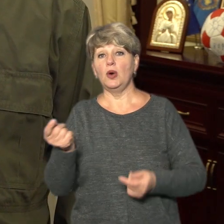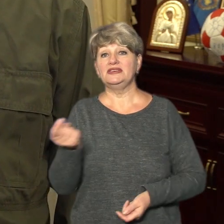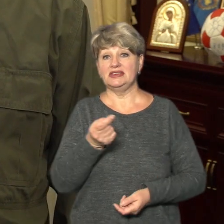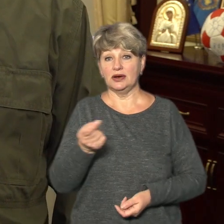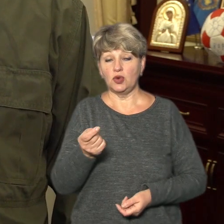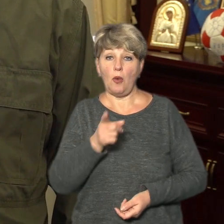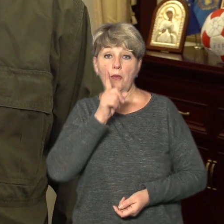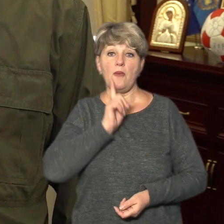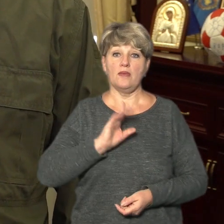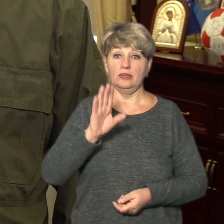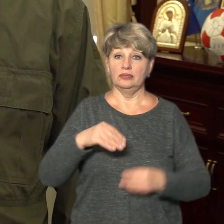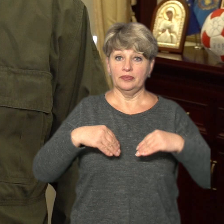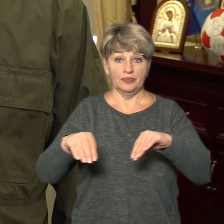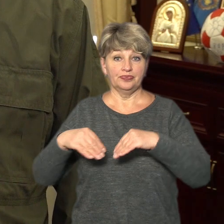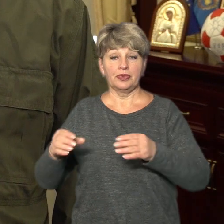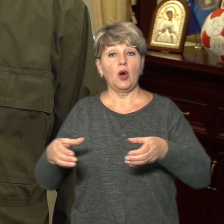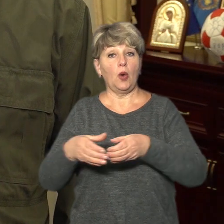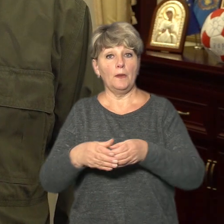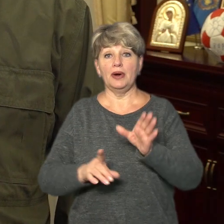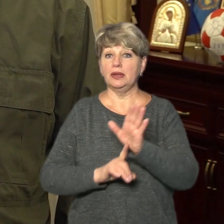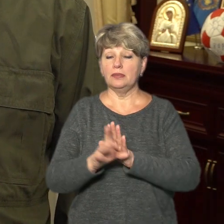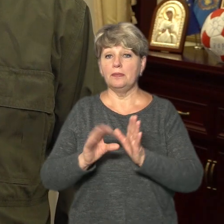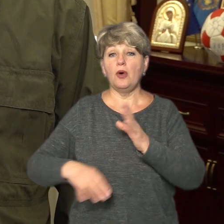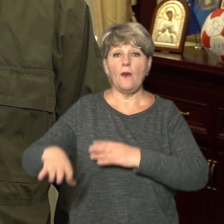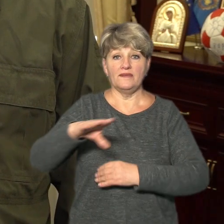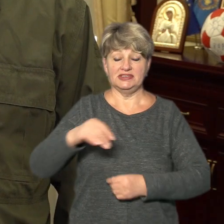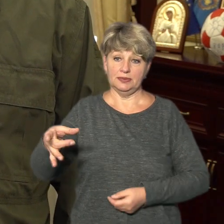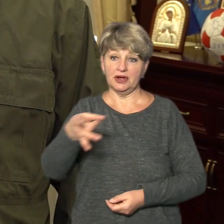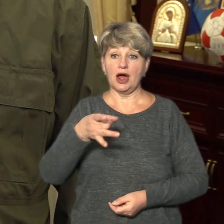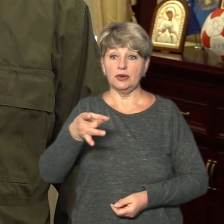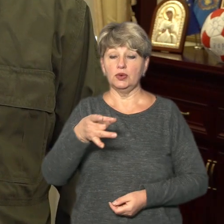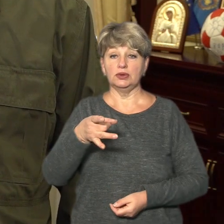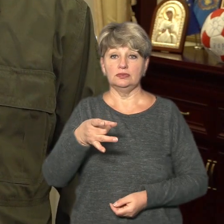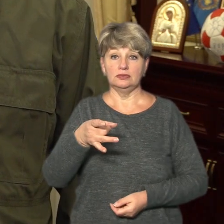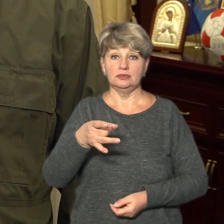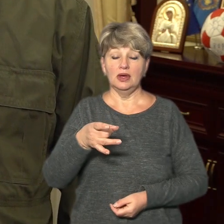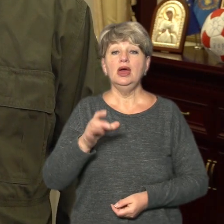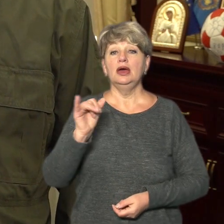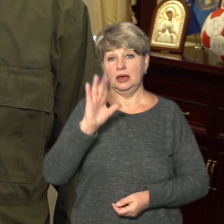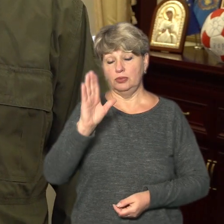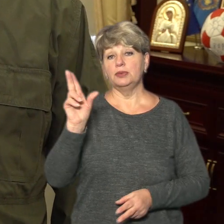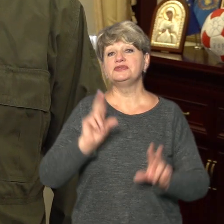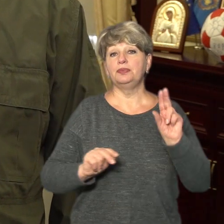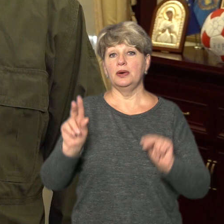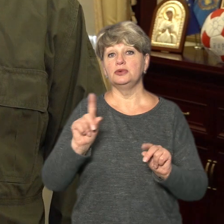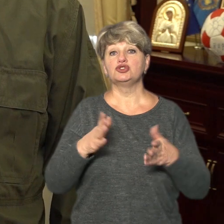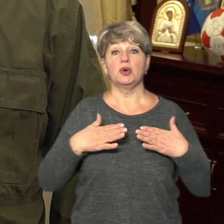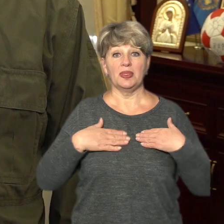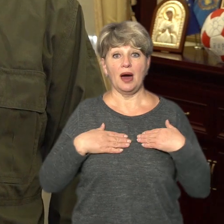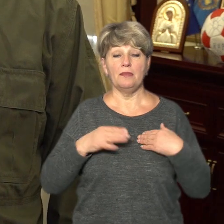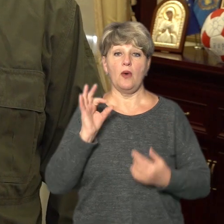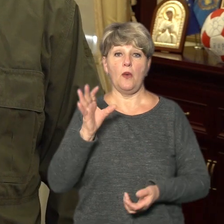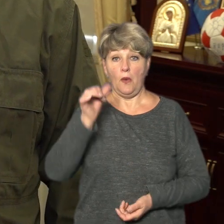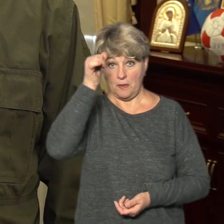новобудови посівна компанія розпочалась по всім районам області і будемо сподіватись що нам жовтень місяць